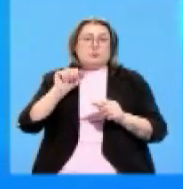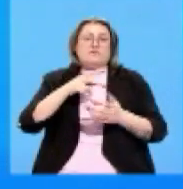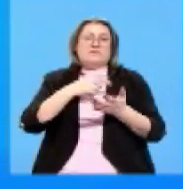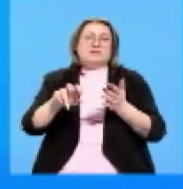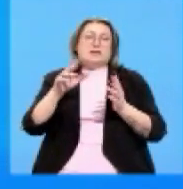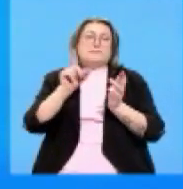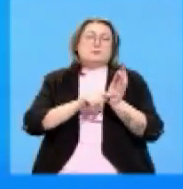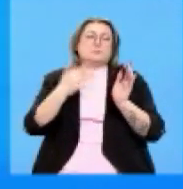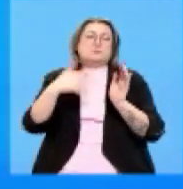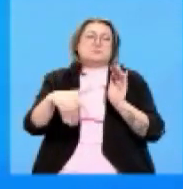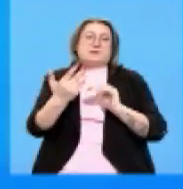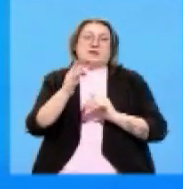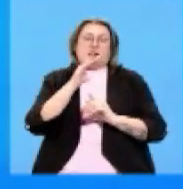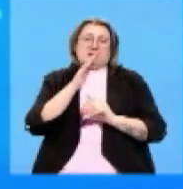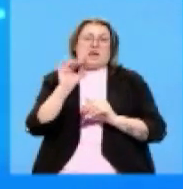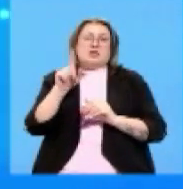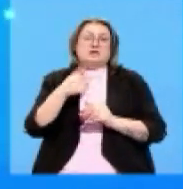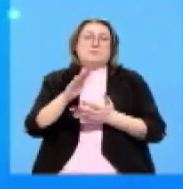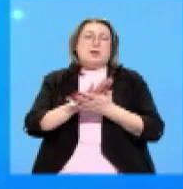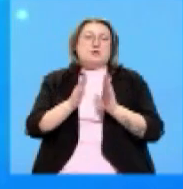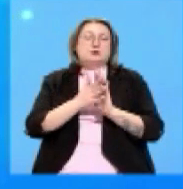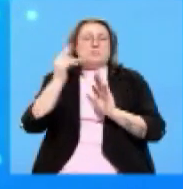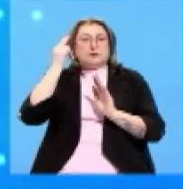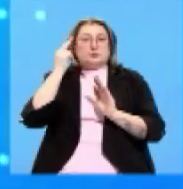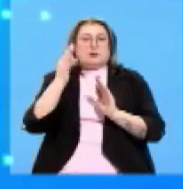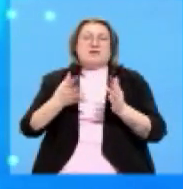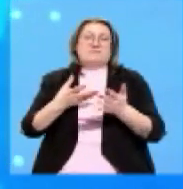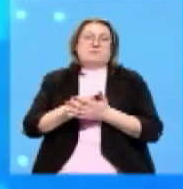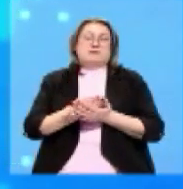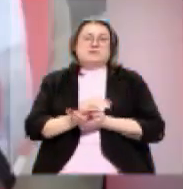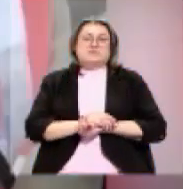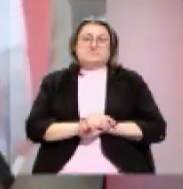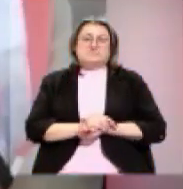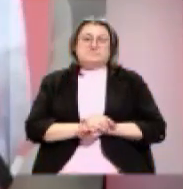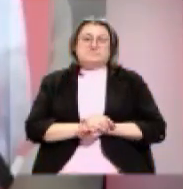на пенсию в 55 лет, а также им положены пособия и выплаты.